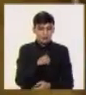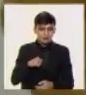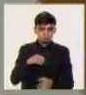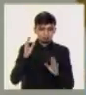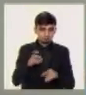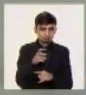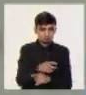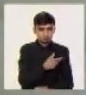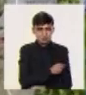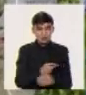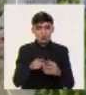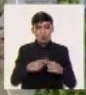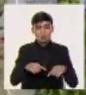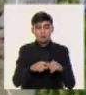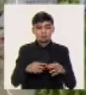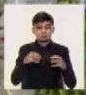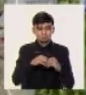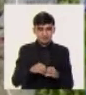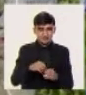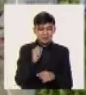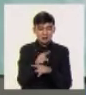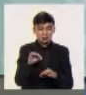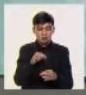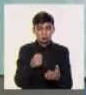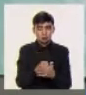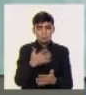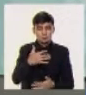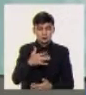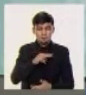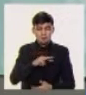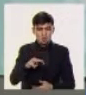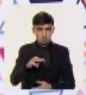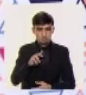полный инструктаж. Общий объем заказа может составить до 50 миллионов доз.